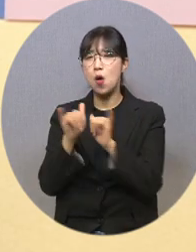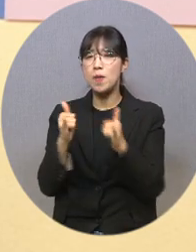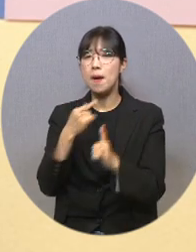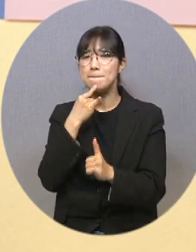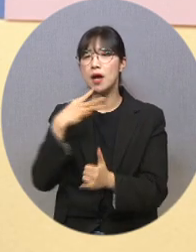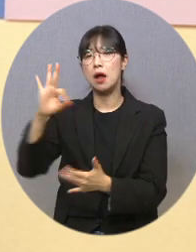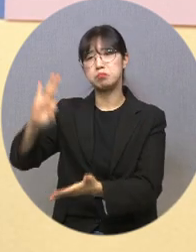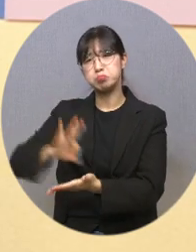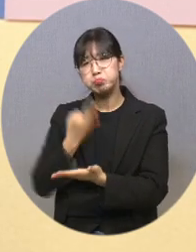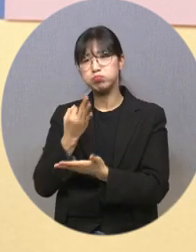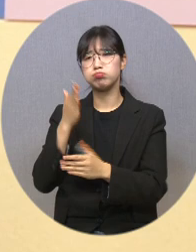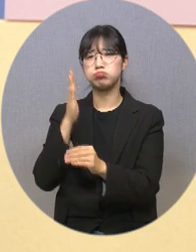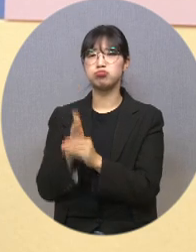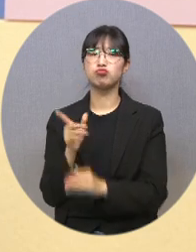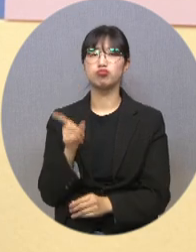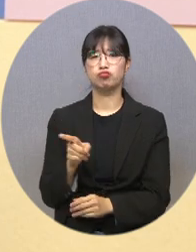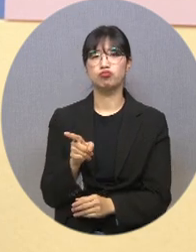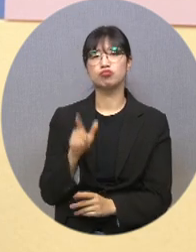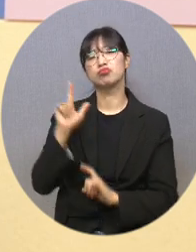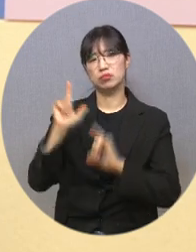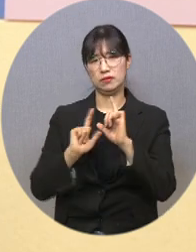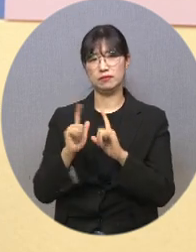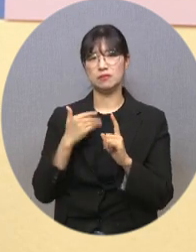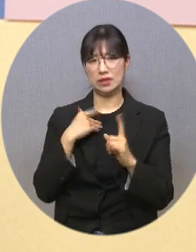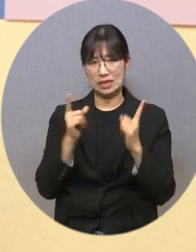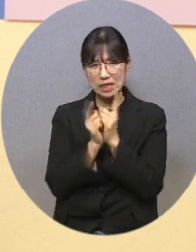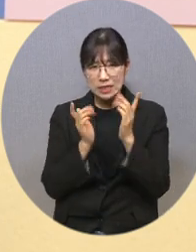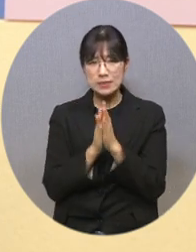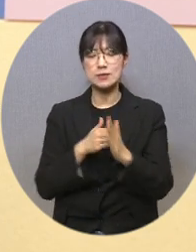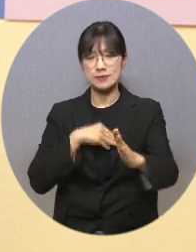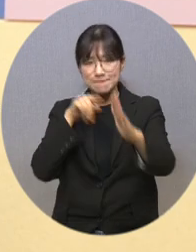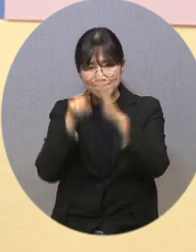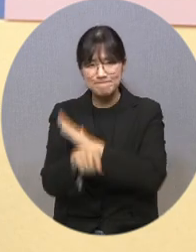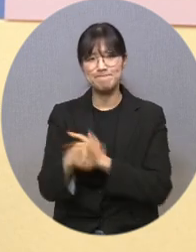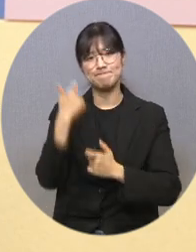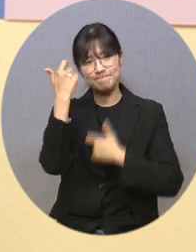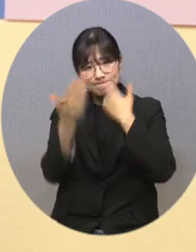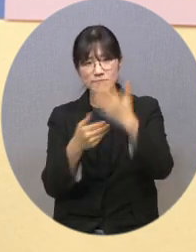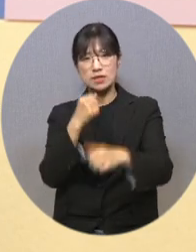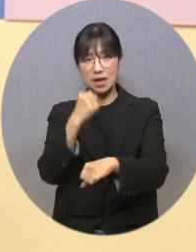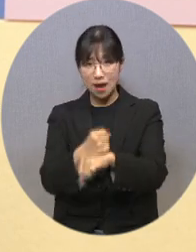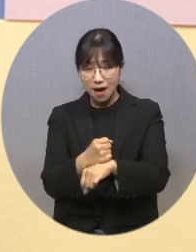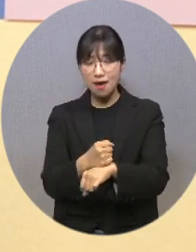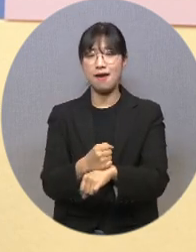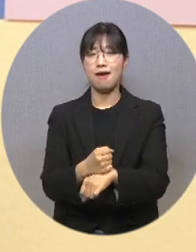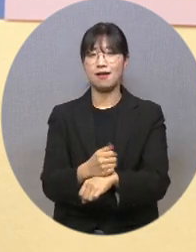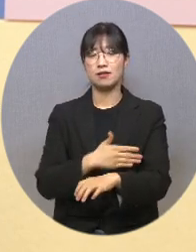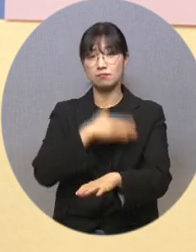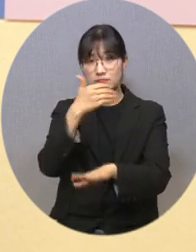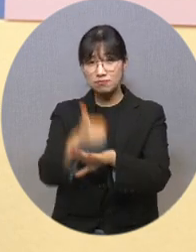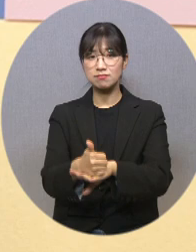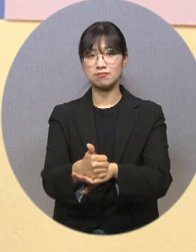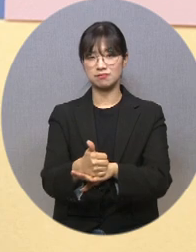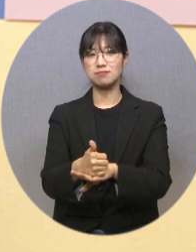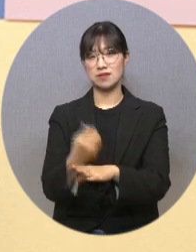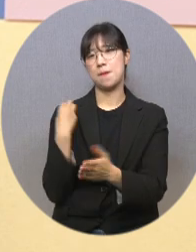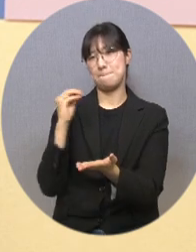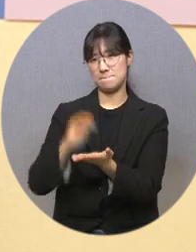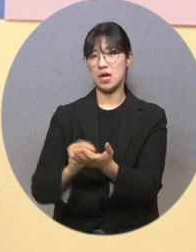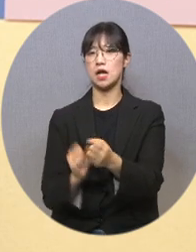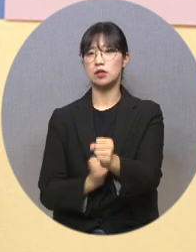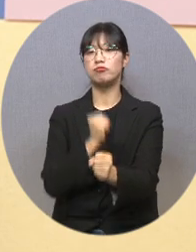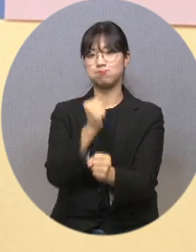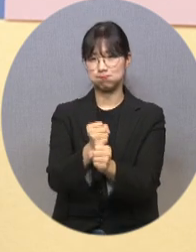있었는데, 그것을 어쨌든 직접 취재하고 도정 질문하고 해서 이제 원상태로